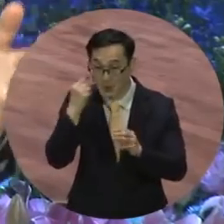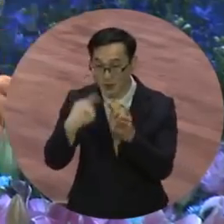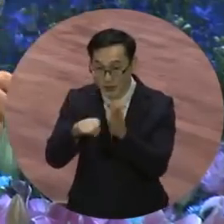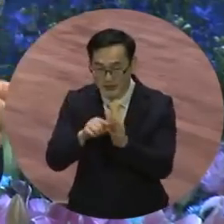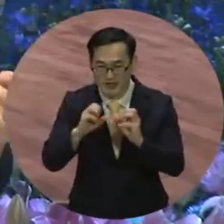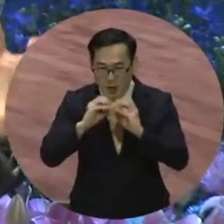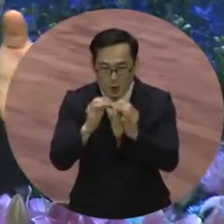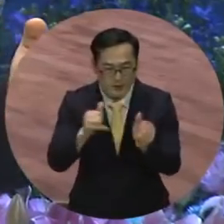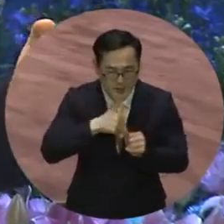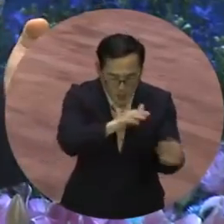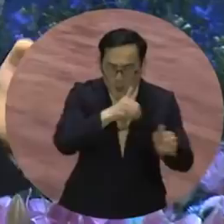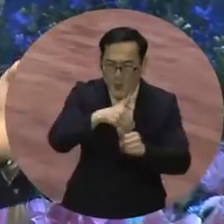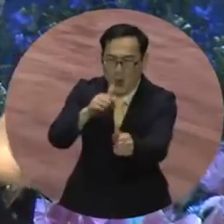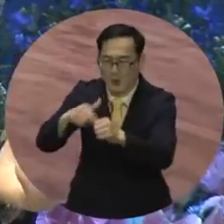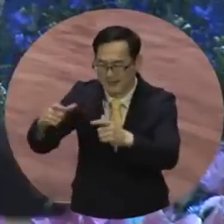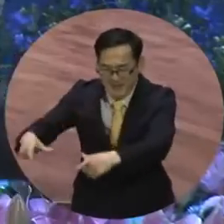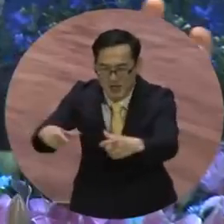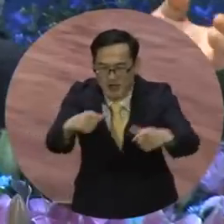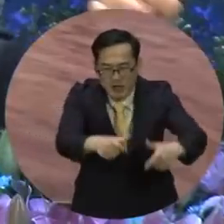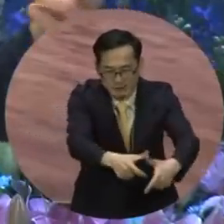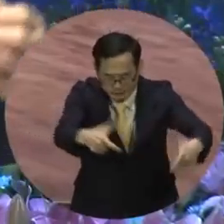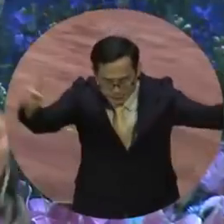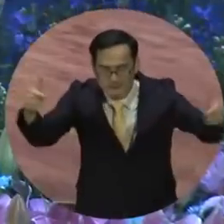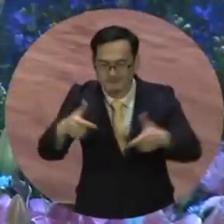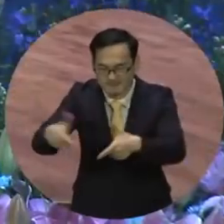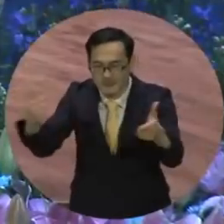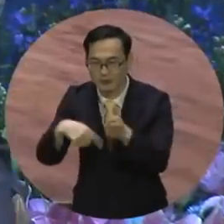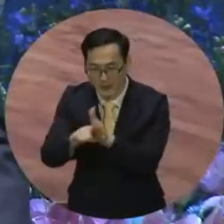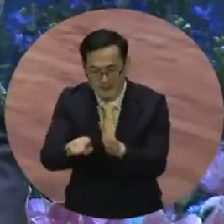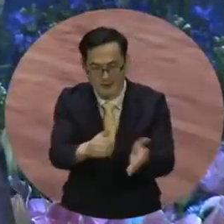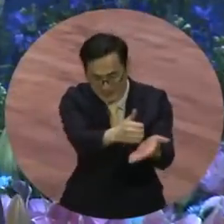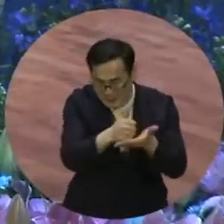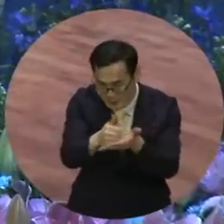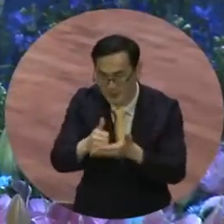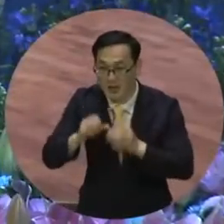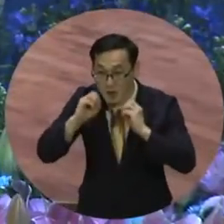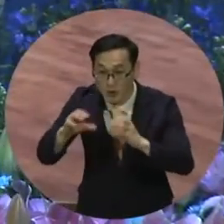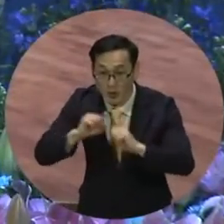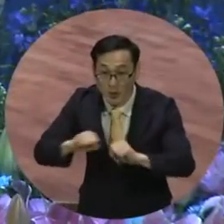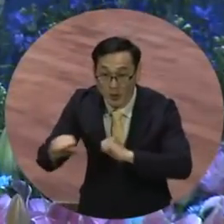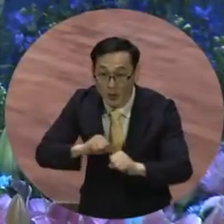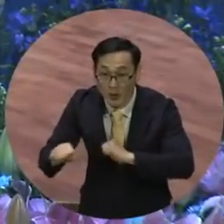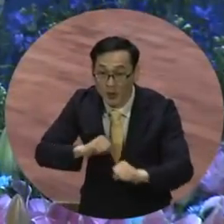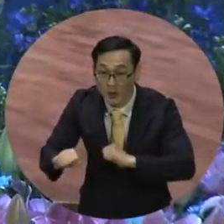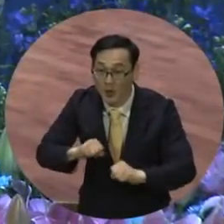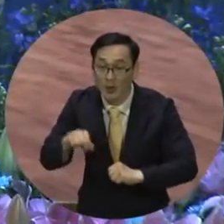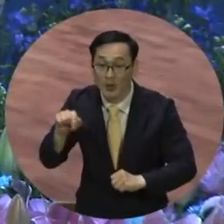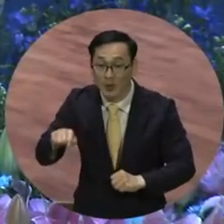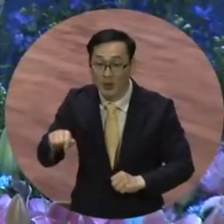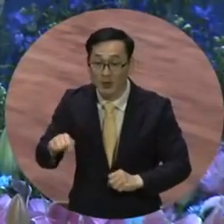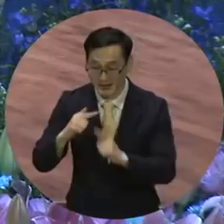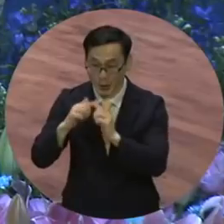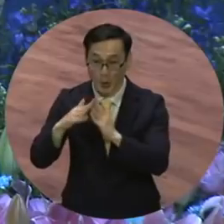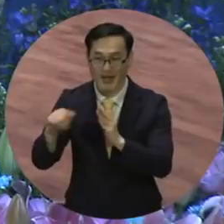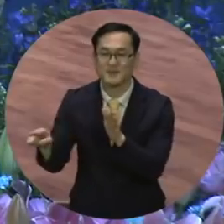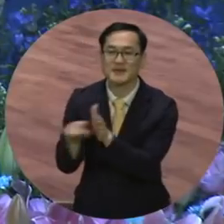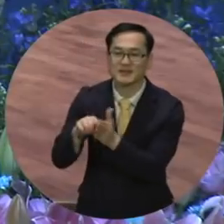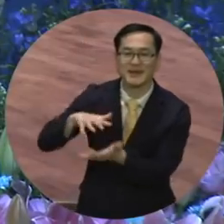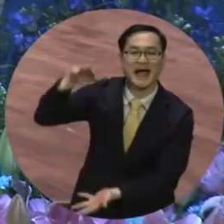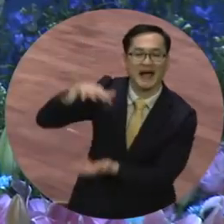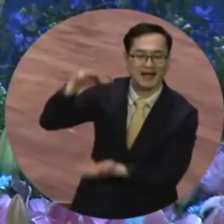파송하고 지금 우리가 지역 보험을 위해서 어르신들을 초청하고 이게 뭐요? 우리 교회 크기예요. 우리 여운교회